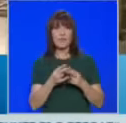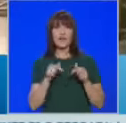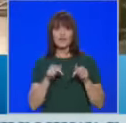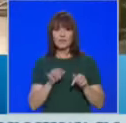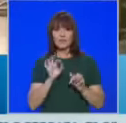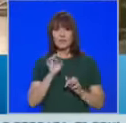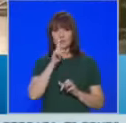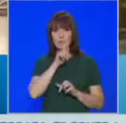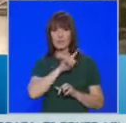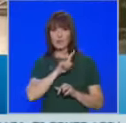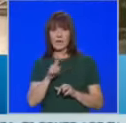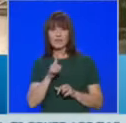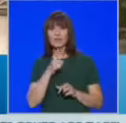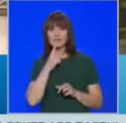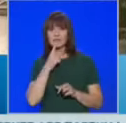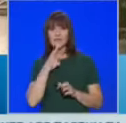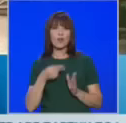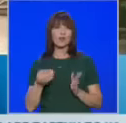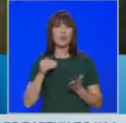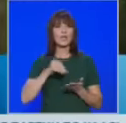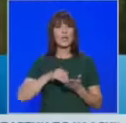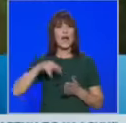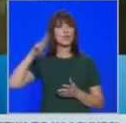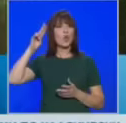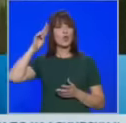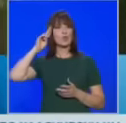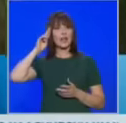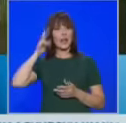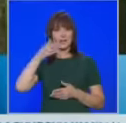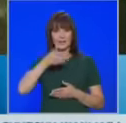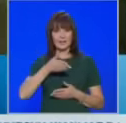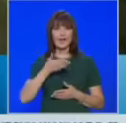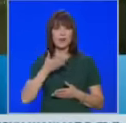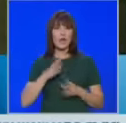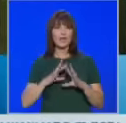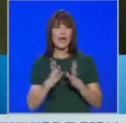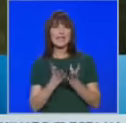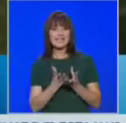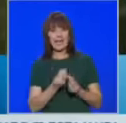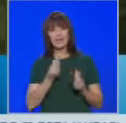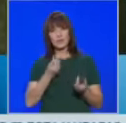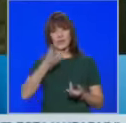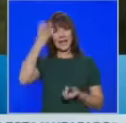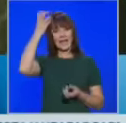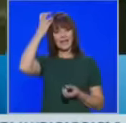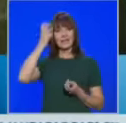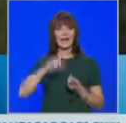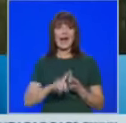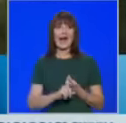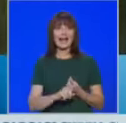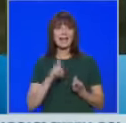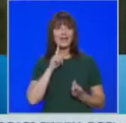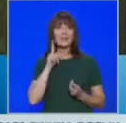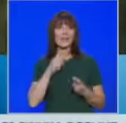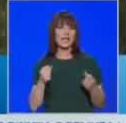точно в този момент се появи и служителката на двореца, която е била с княгиня Калина в деня на катастрофата.